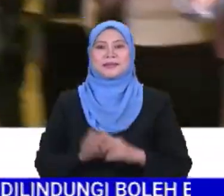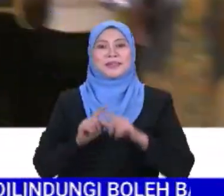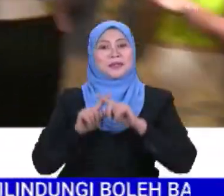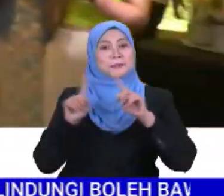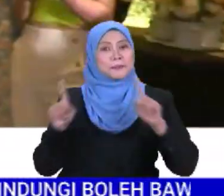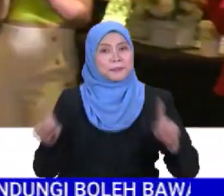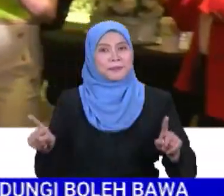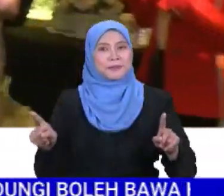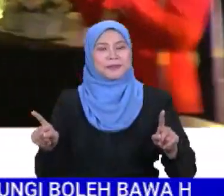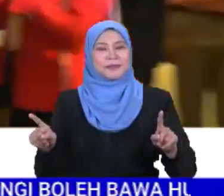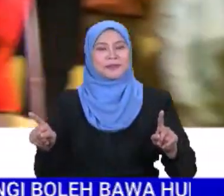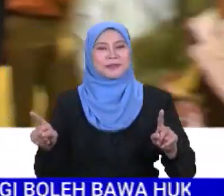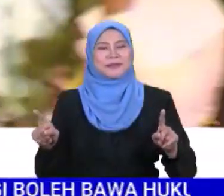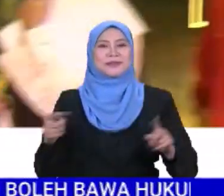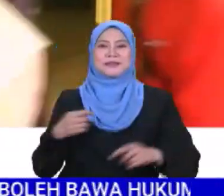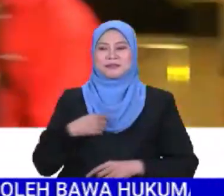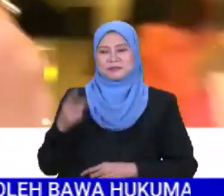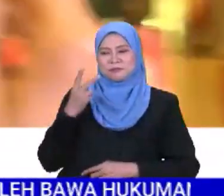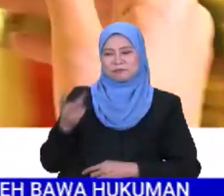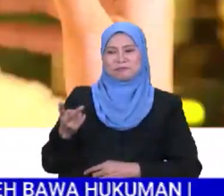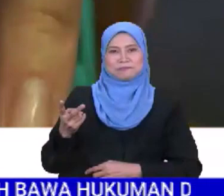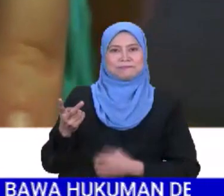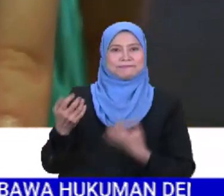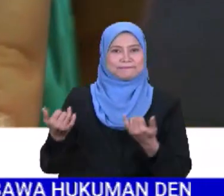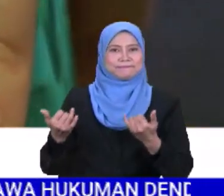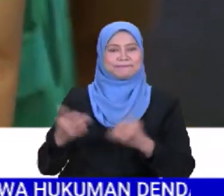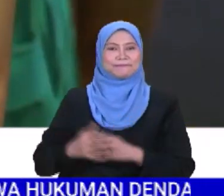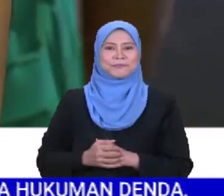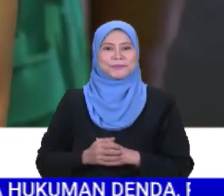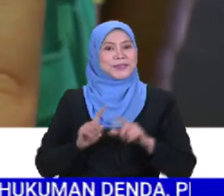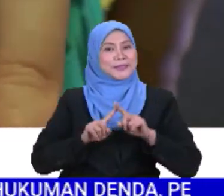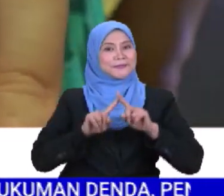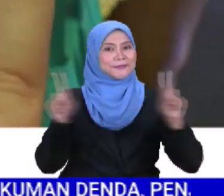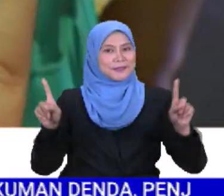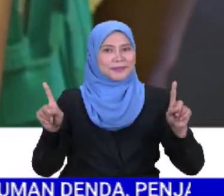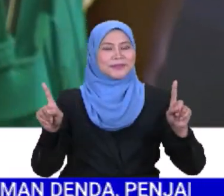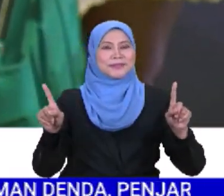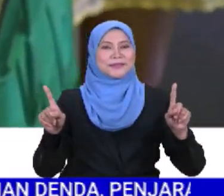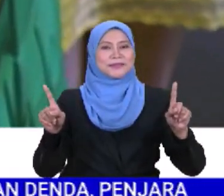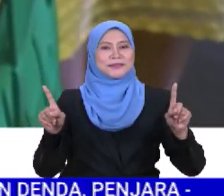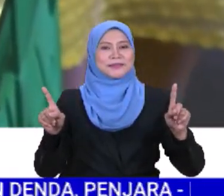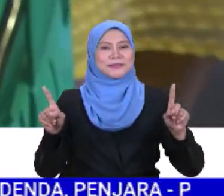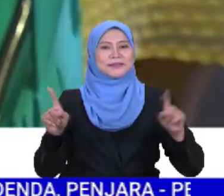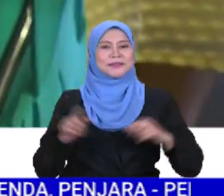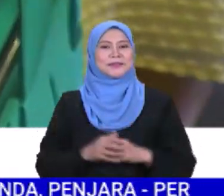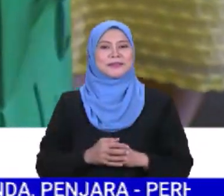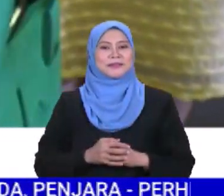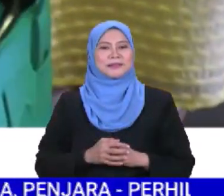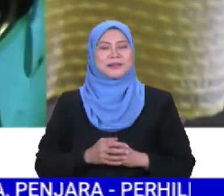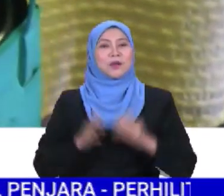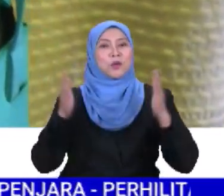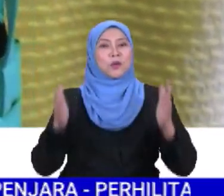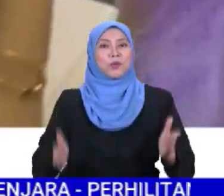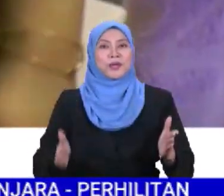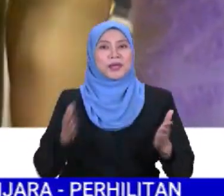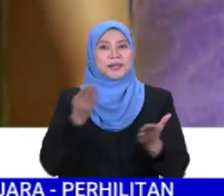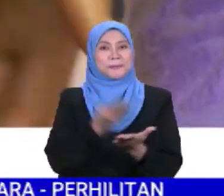apa yang saya dapat lihat kali ini adalah berlainan sedikit, di mana orang yang